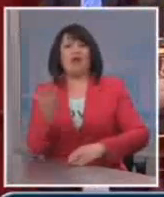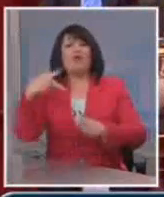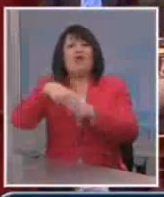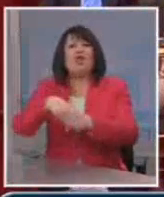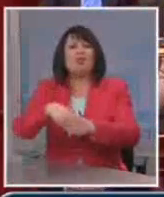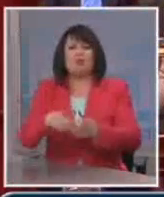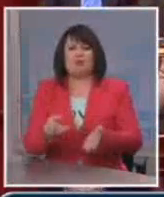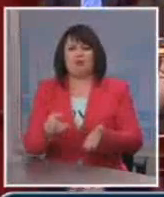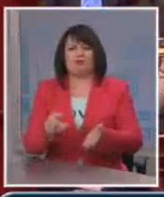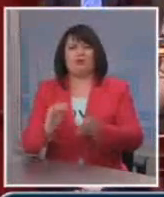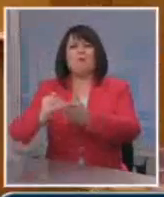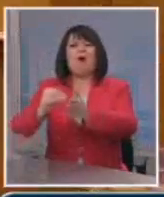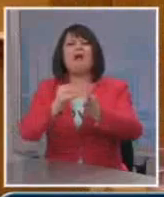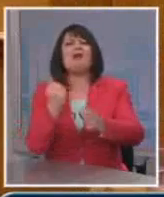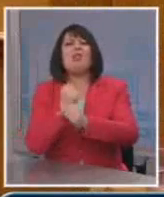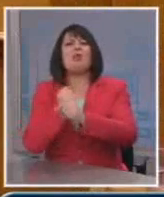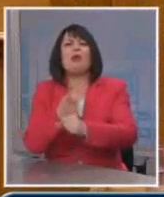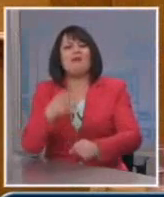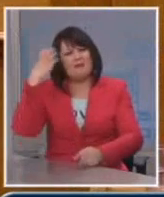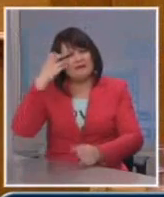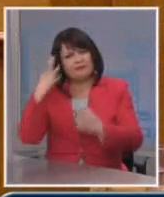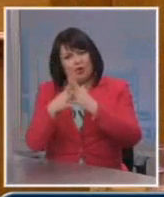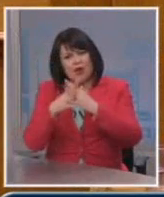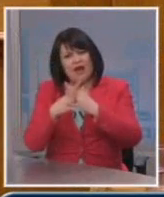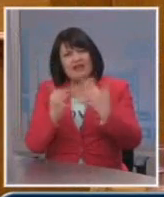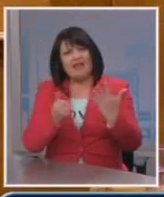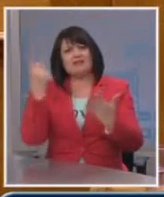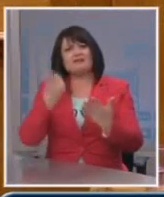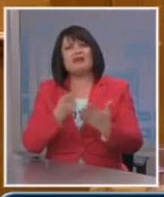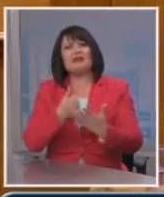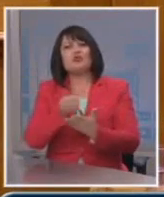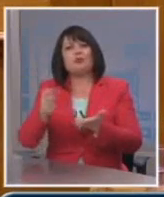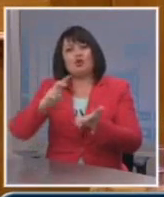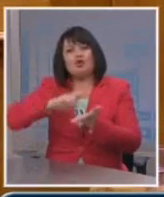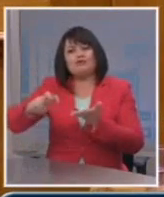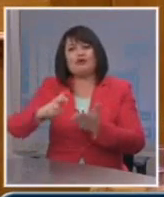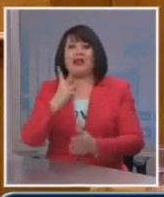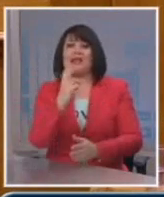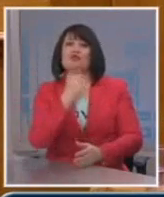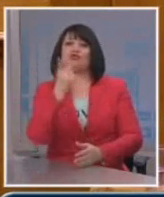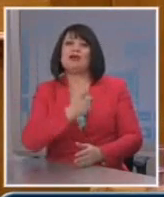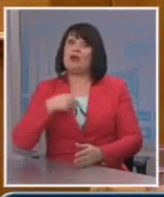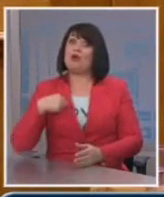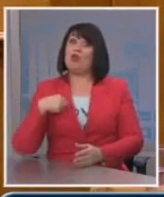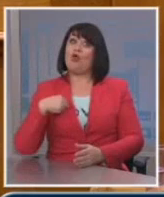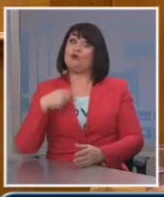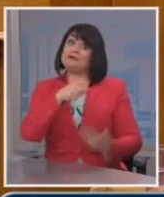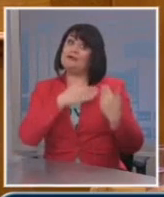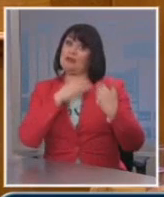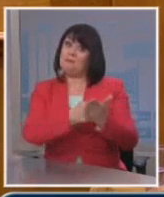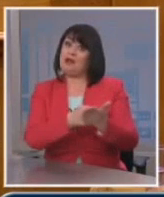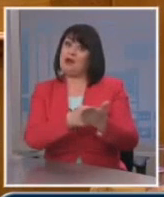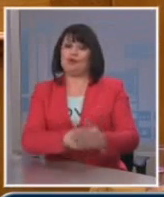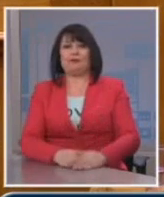θα πληρώνουν οι άνθρωποι, οι εργαζόμενοι, οι επιστήμονες με μπλοκάκι το 6% μόνο της εισφοράς, το 20% οι εργοδότες.